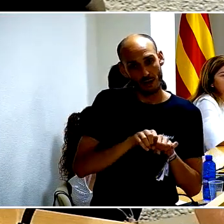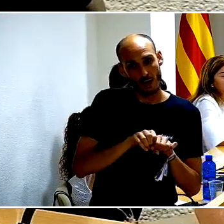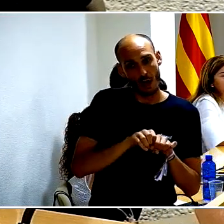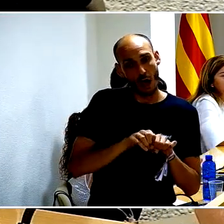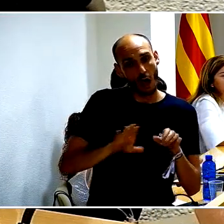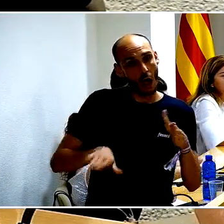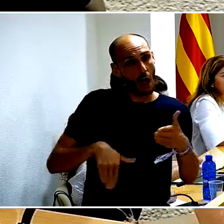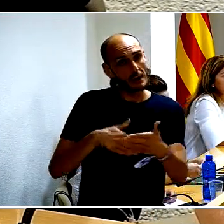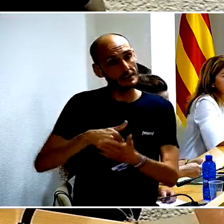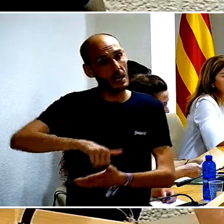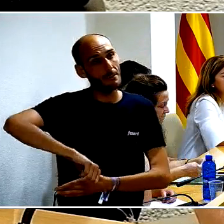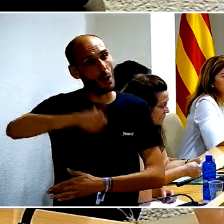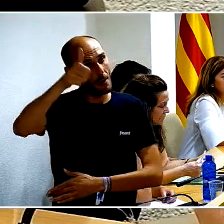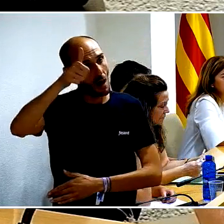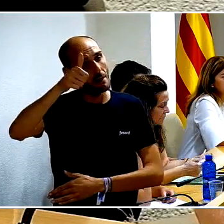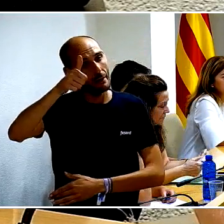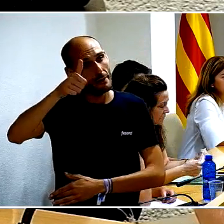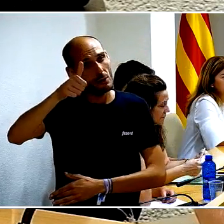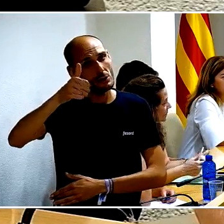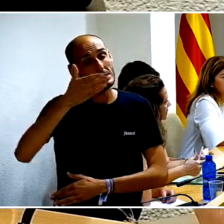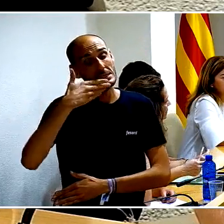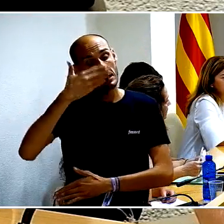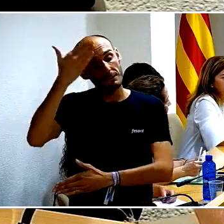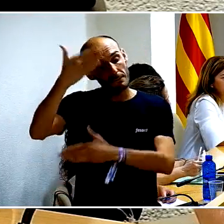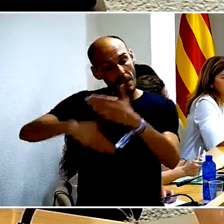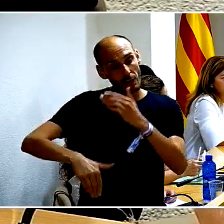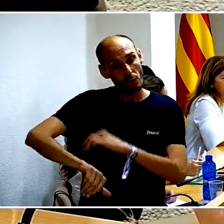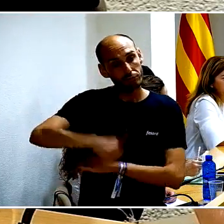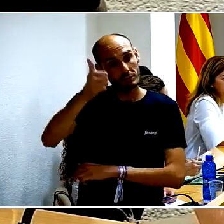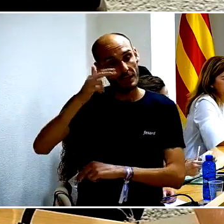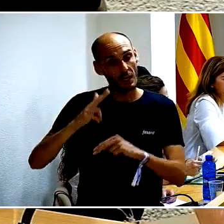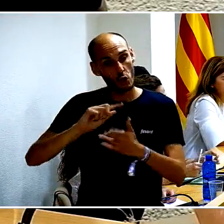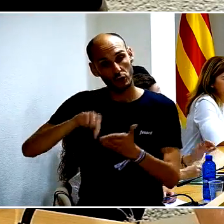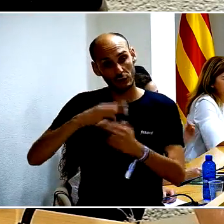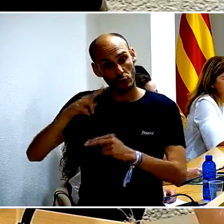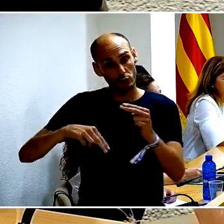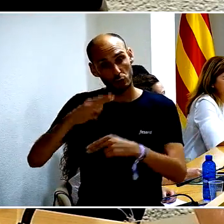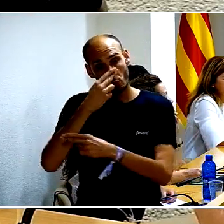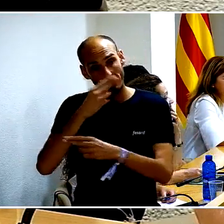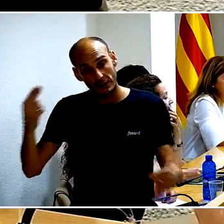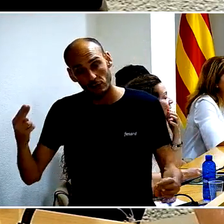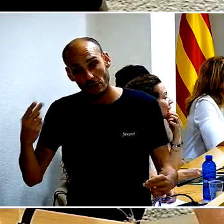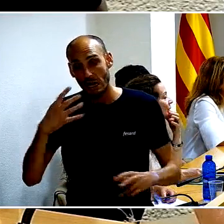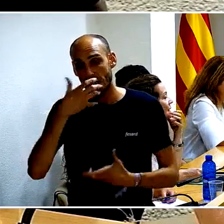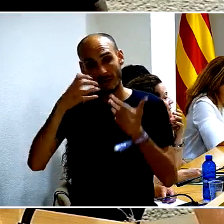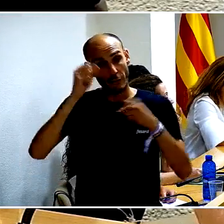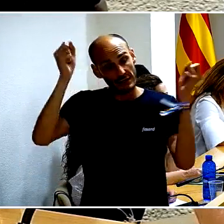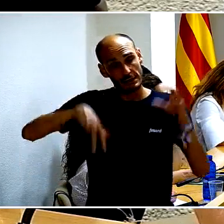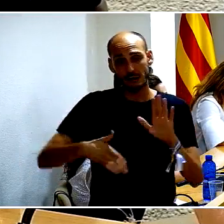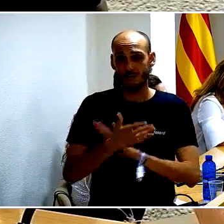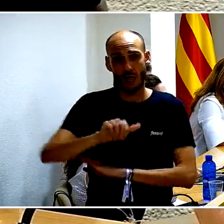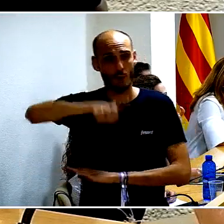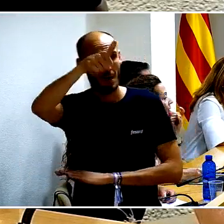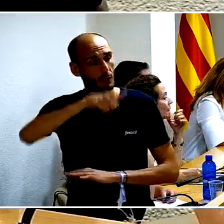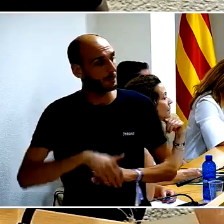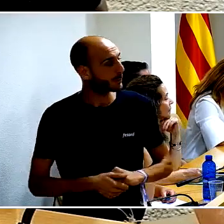aprobado automáticamente a todos los efectos si al término del periodo de exposición pública no se hubieran presentado reclamaciones, y luego